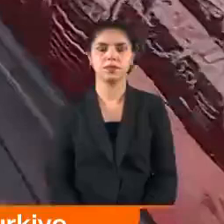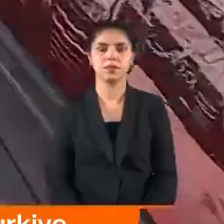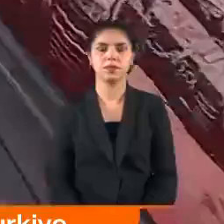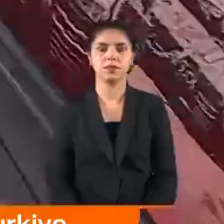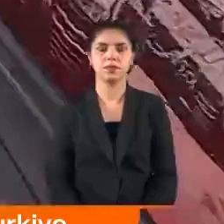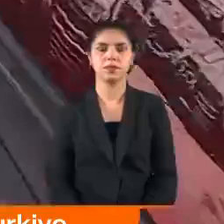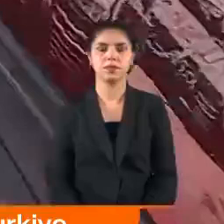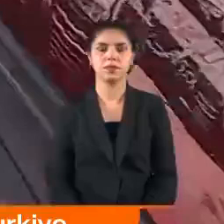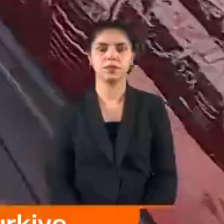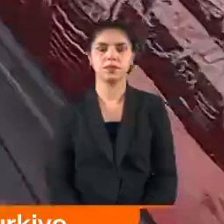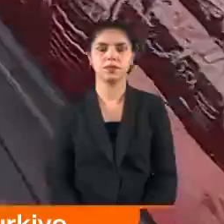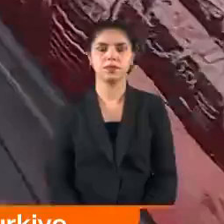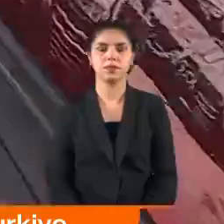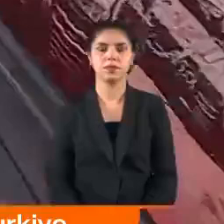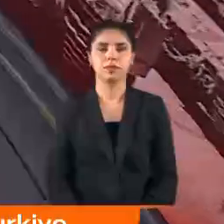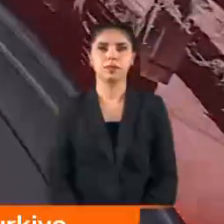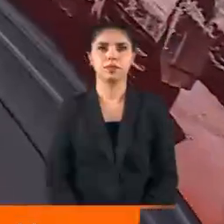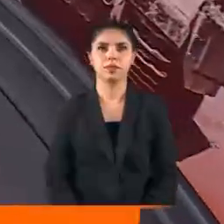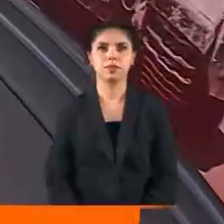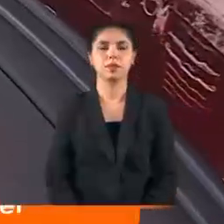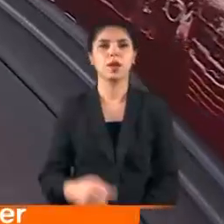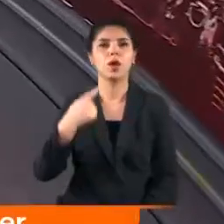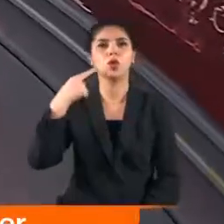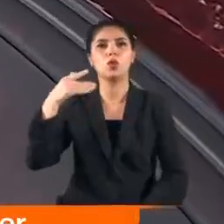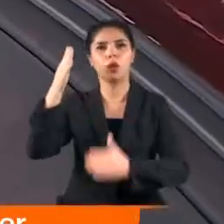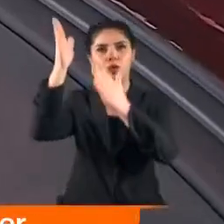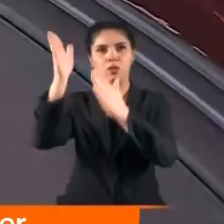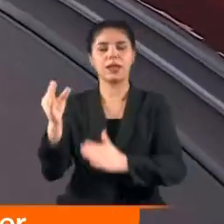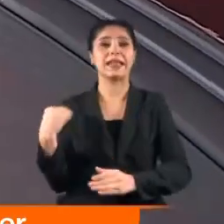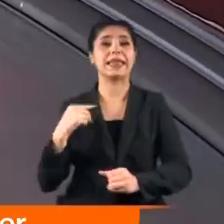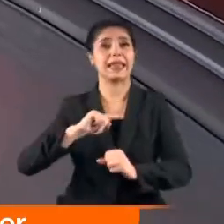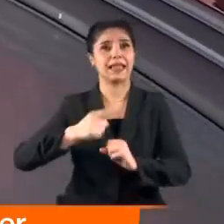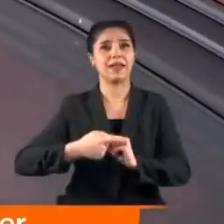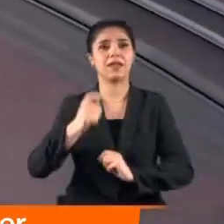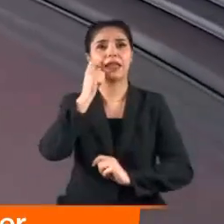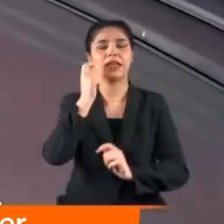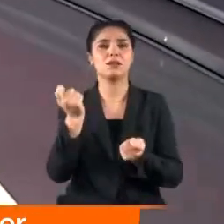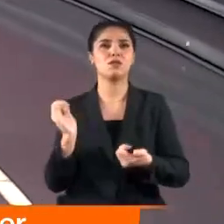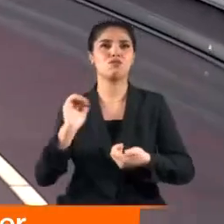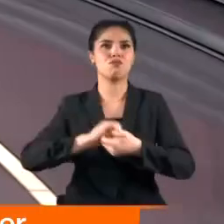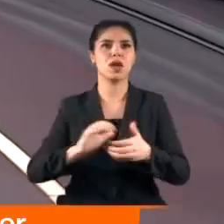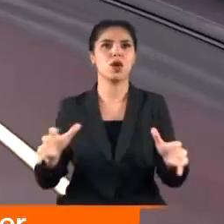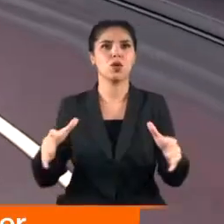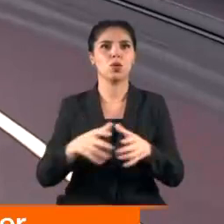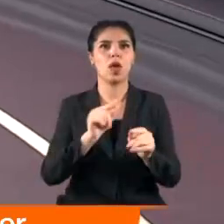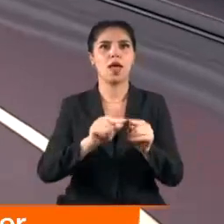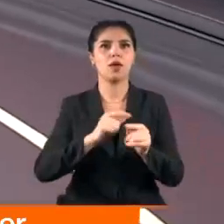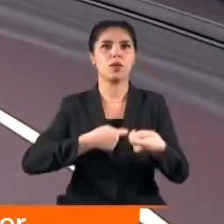hazırız dedi Erdoğan Daha sonra gaze diploması için Katar'a hareket etti